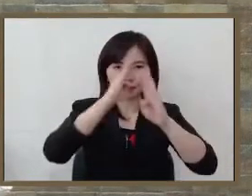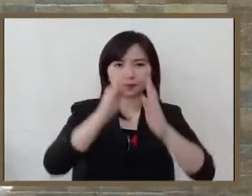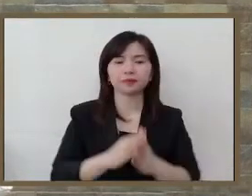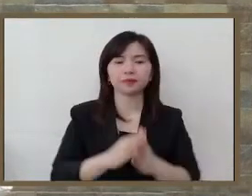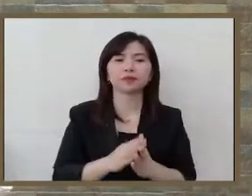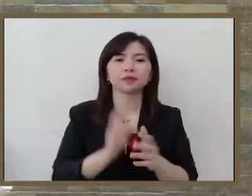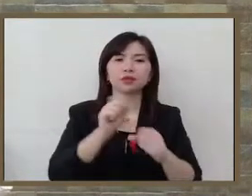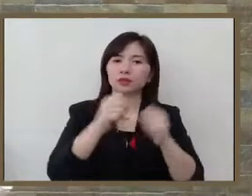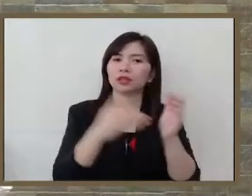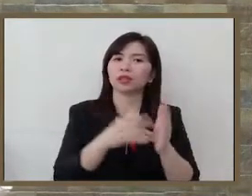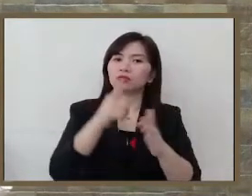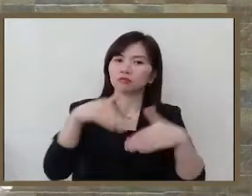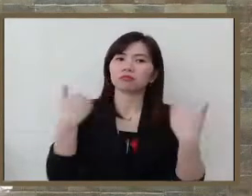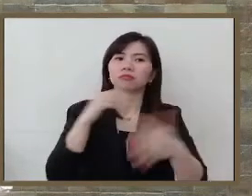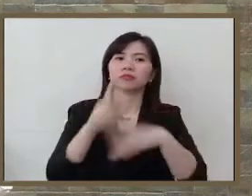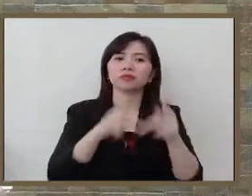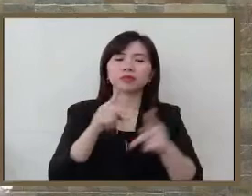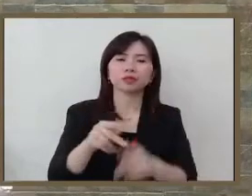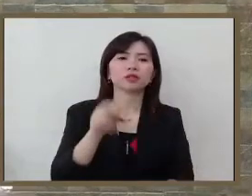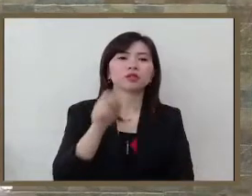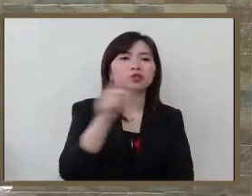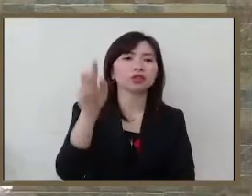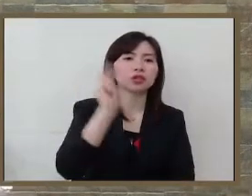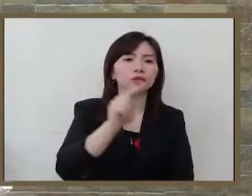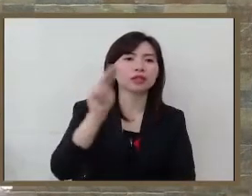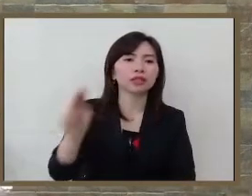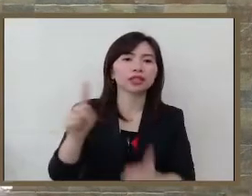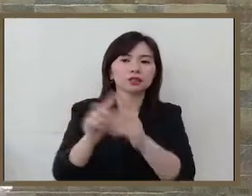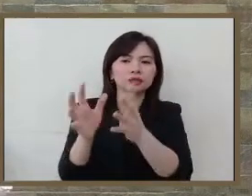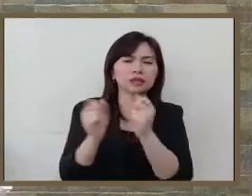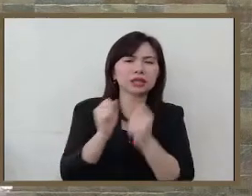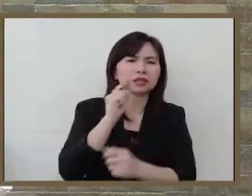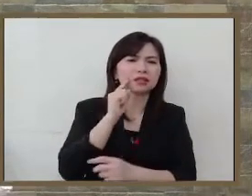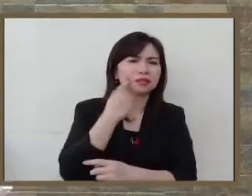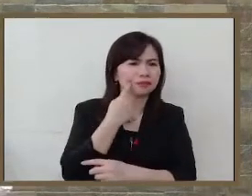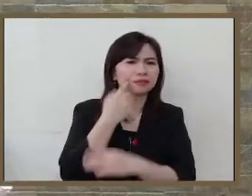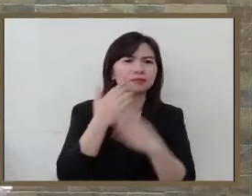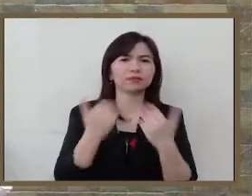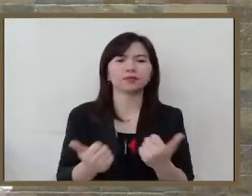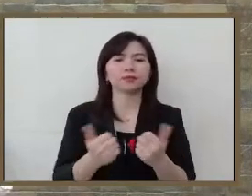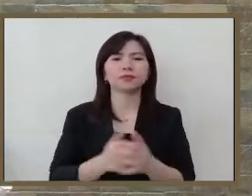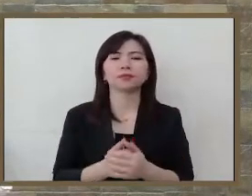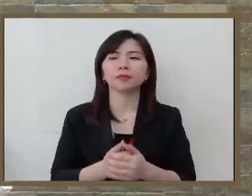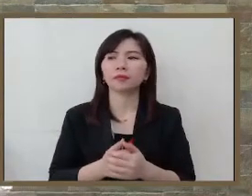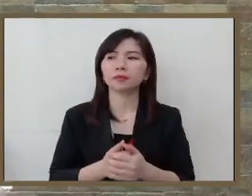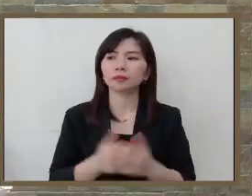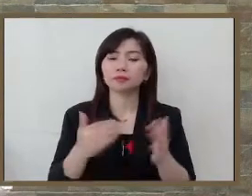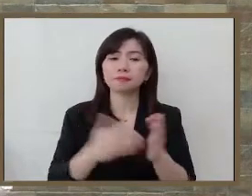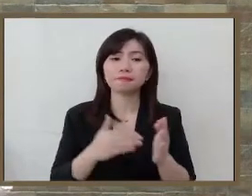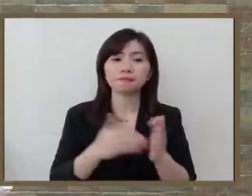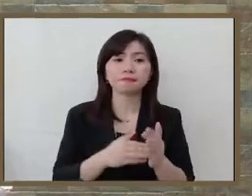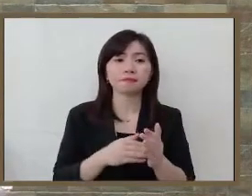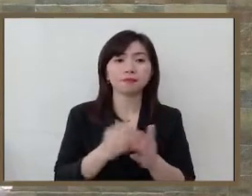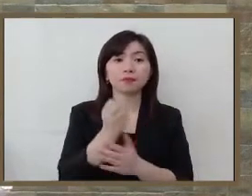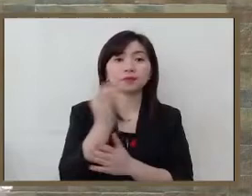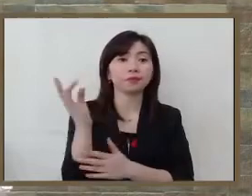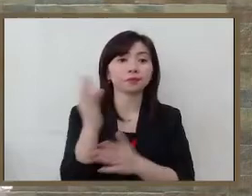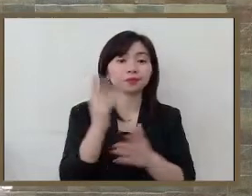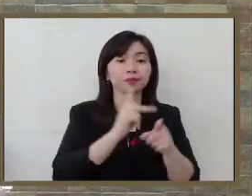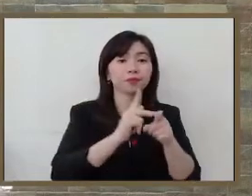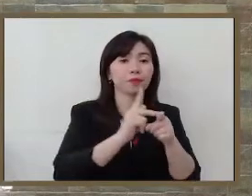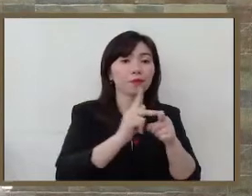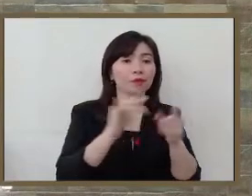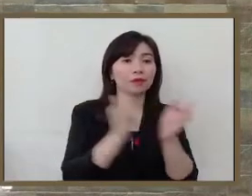nga, young people, you've got to be serious. That is why let me remind you this morning that those principles